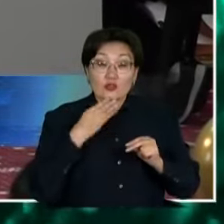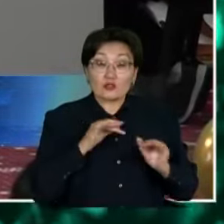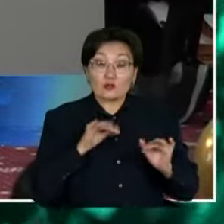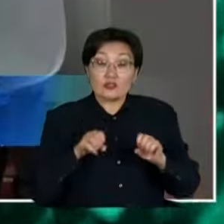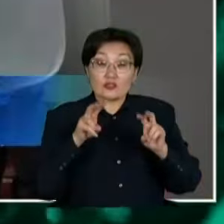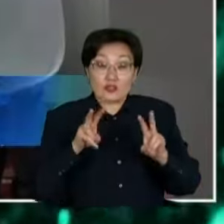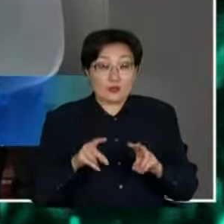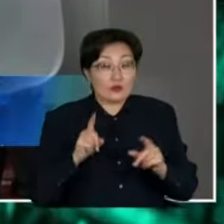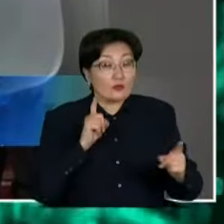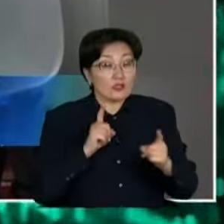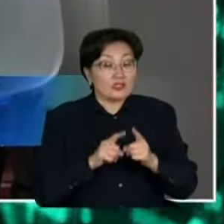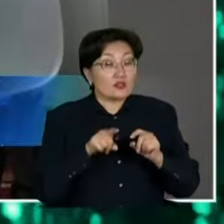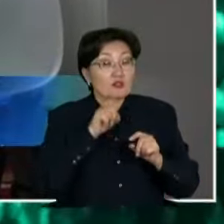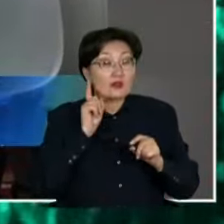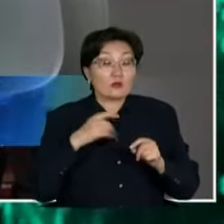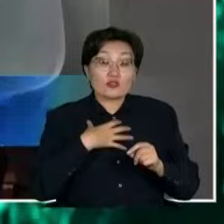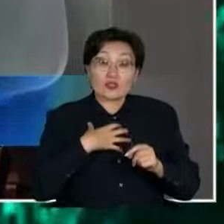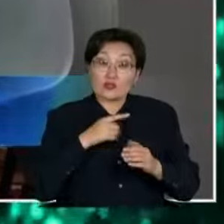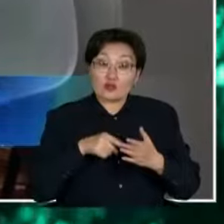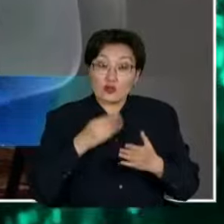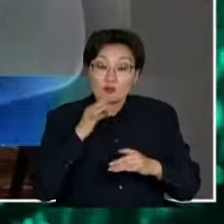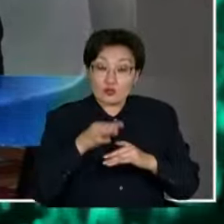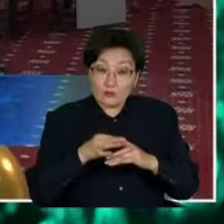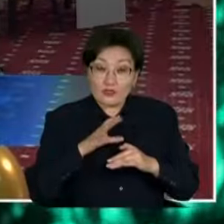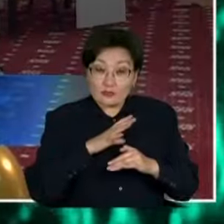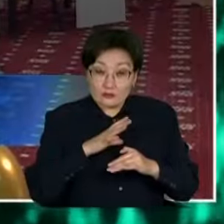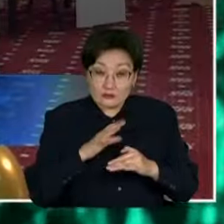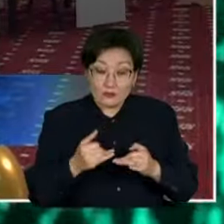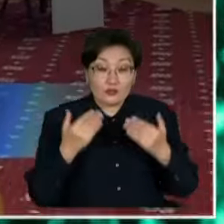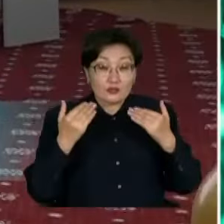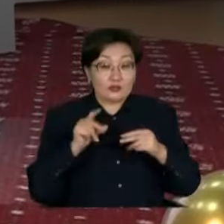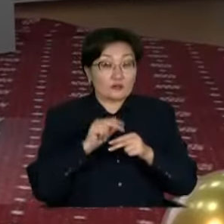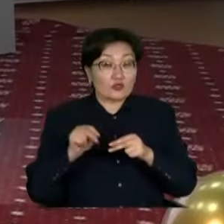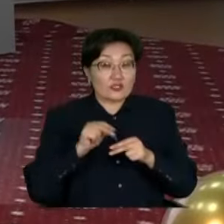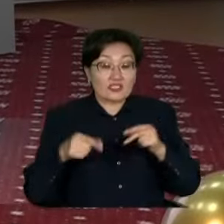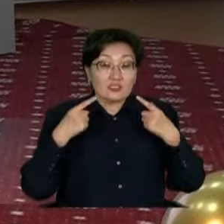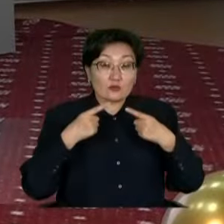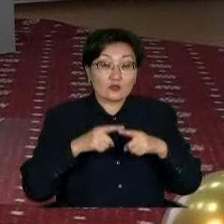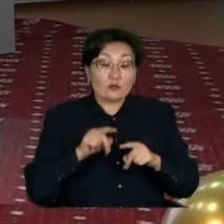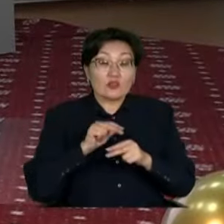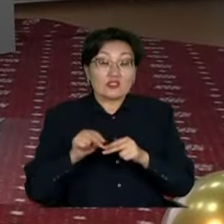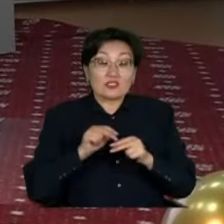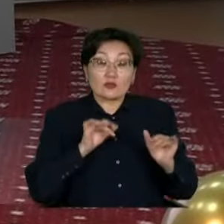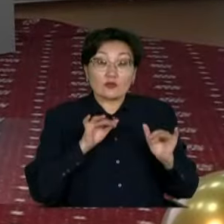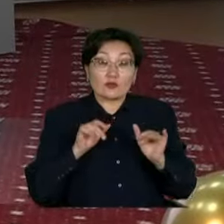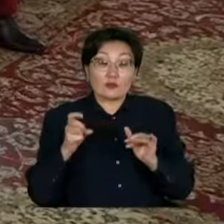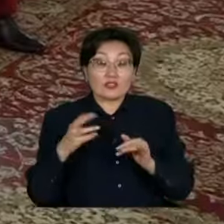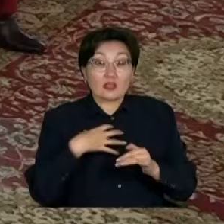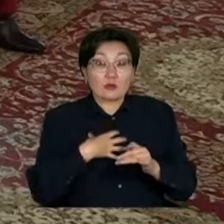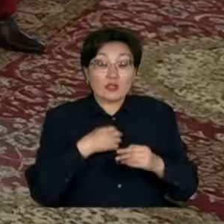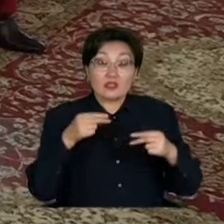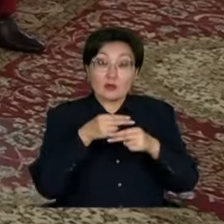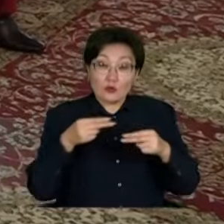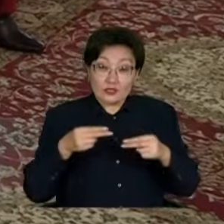маманы жүздесуде жастарды толғандырған сұрақтарға жауап берді. Заманауи білім беру технологиялары мен оқыту сынды біршама маңызды